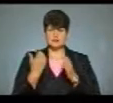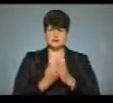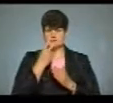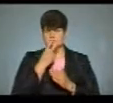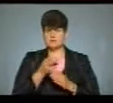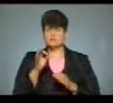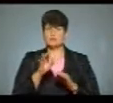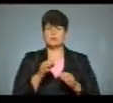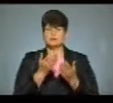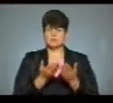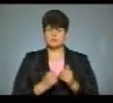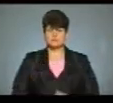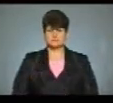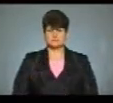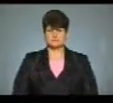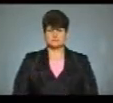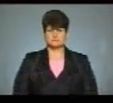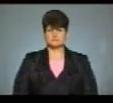таке.